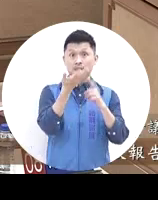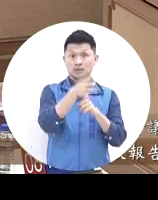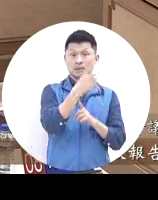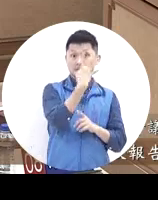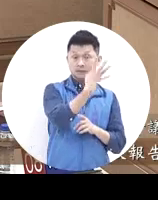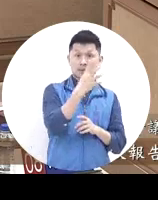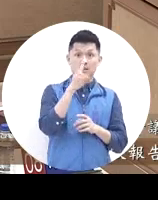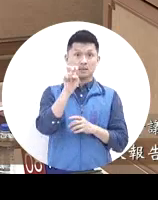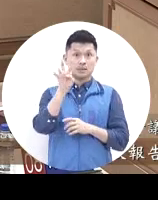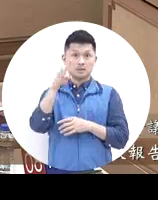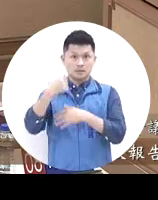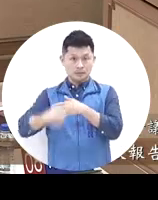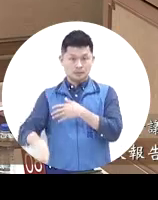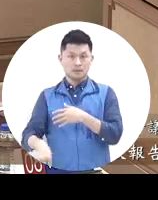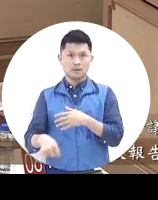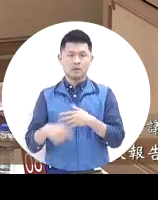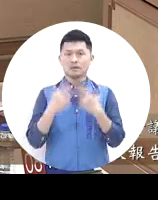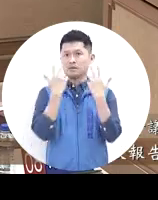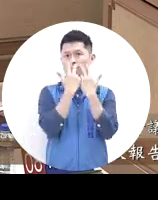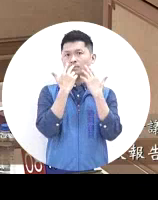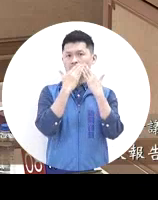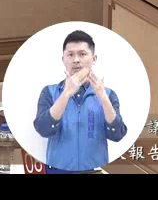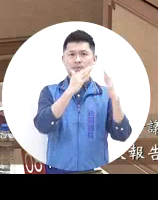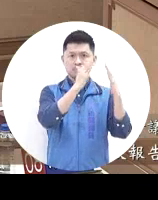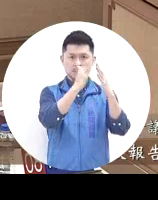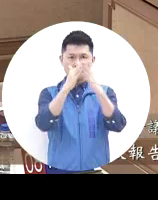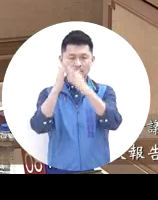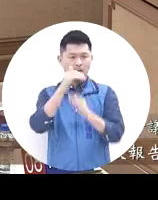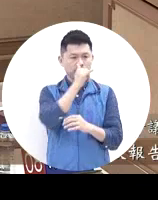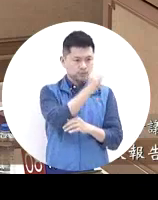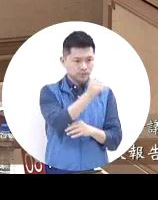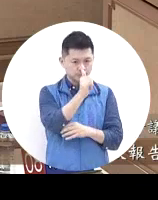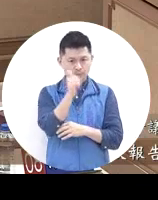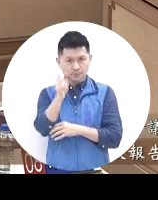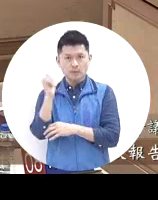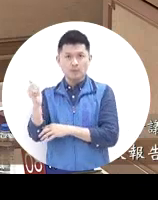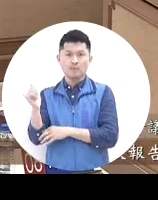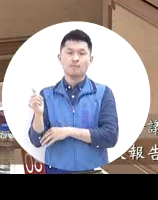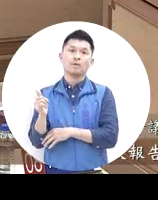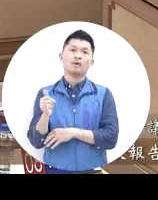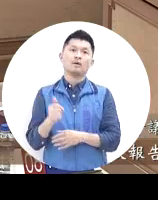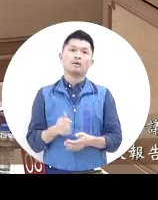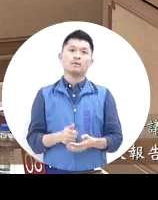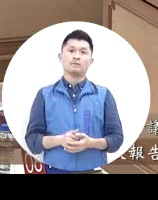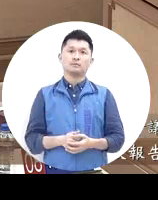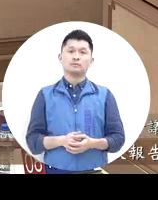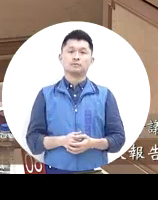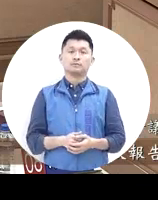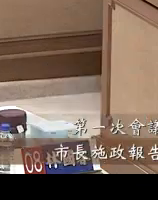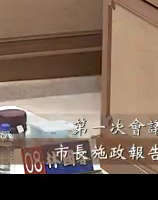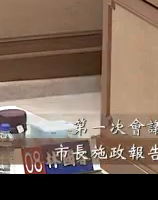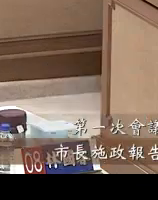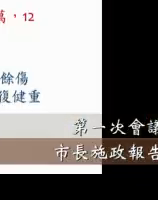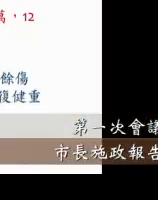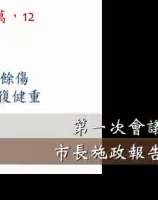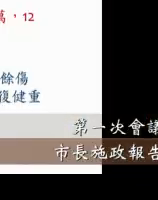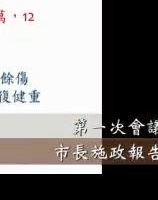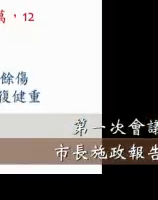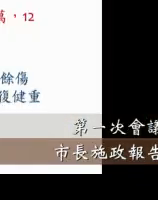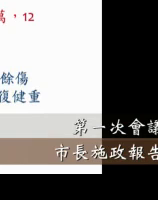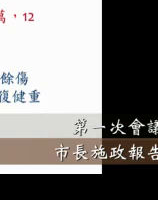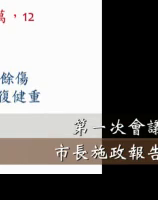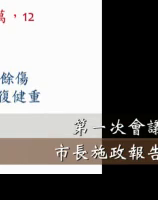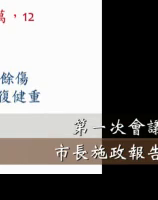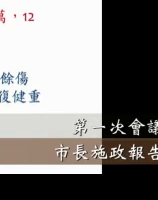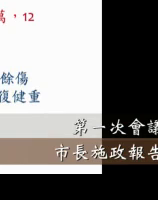我们新北市几乎哦挨家挨户的去，那今天啊看到哈，里面有些网络上面的宣传，